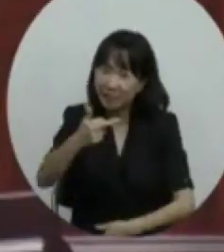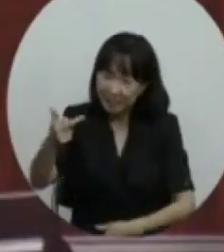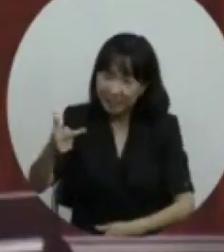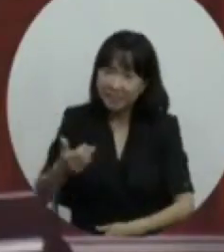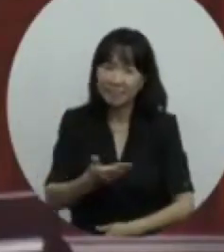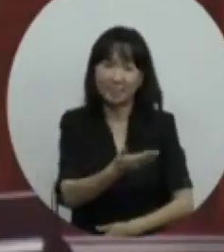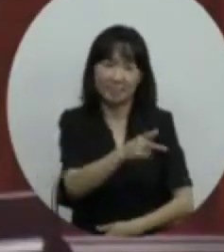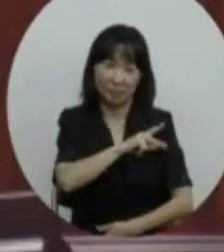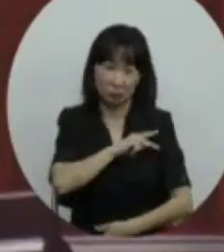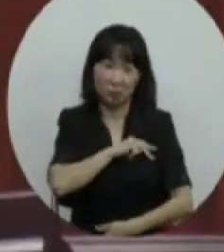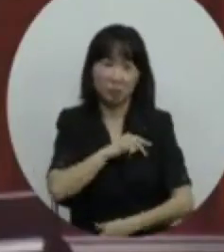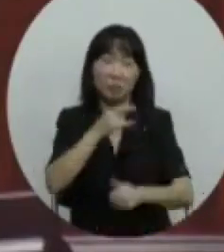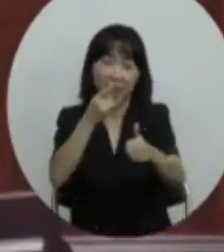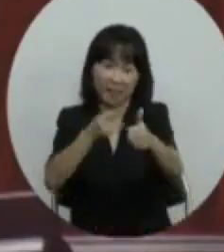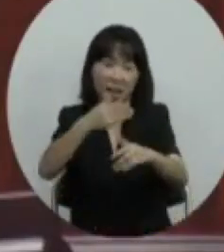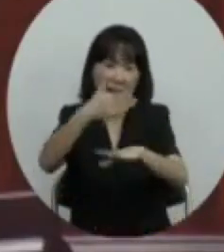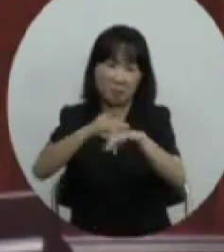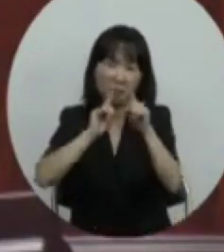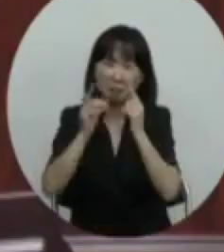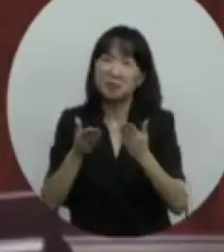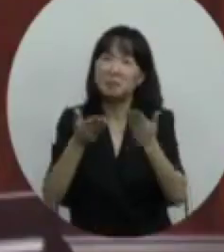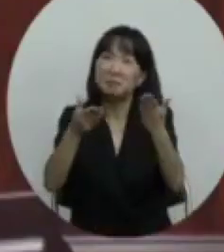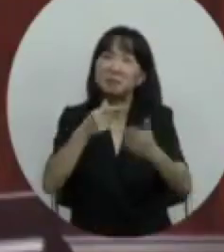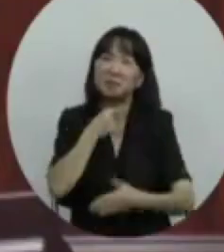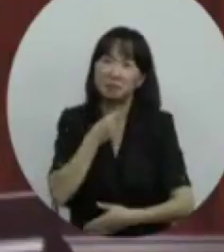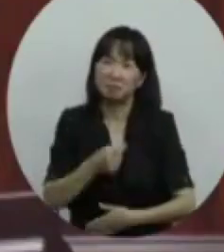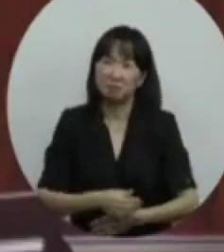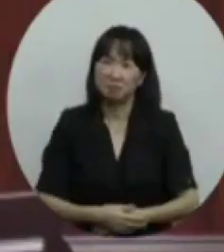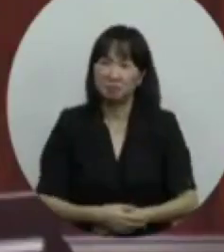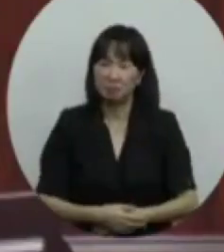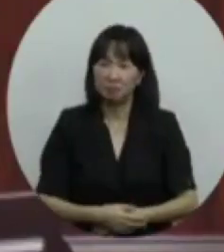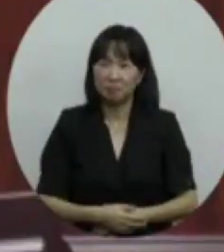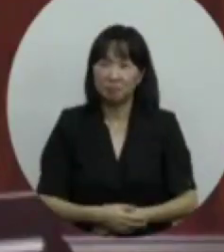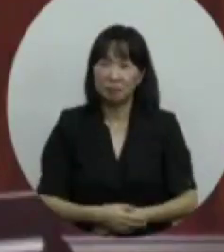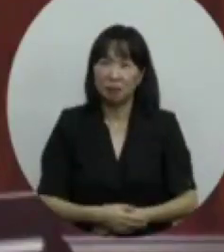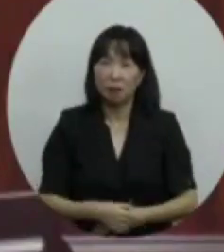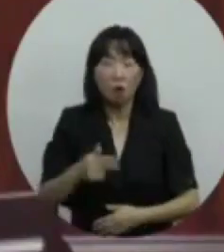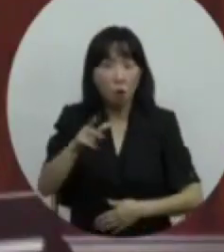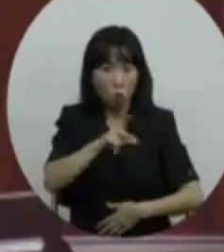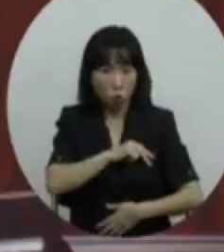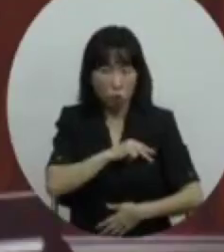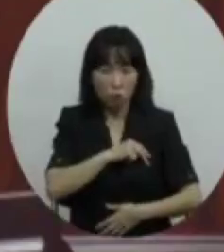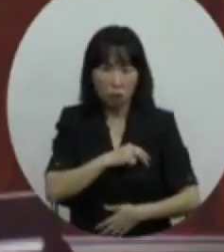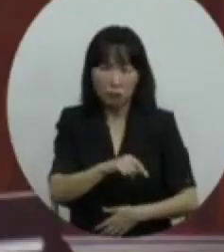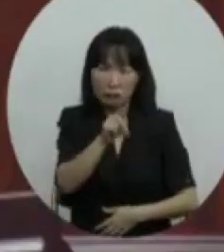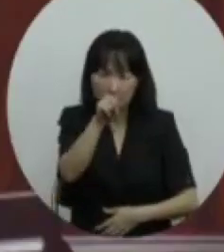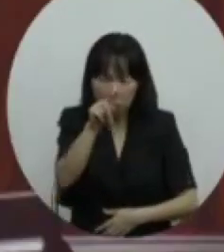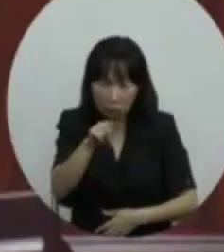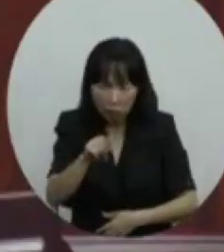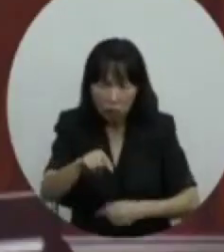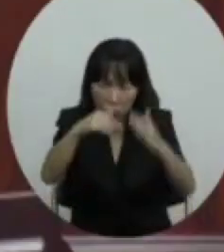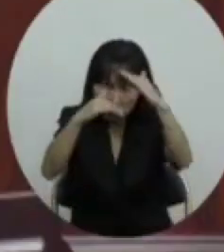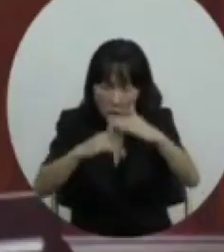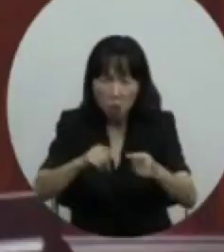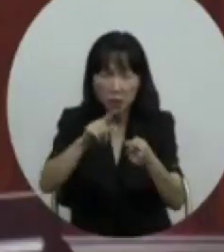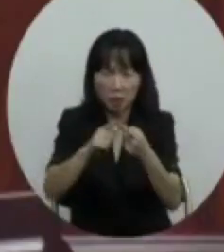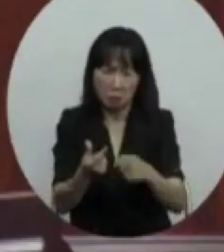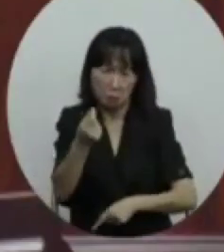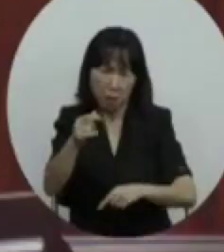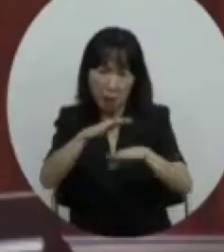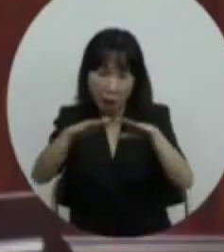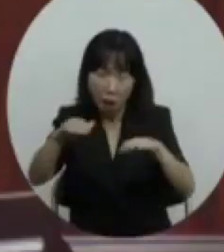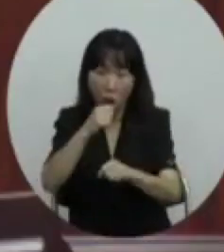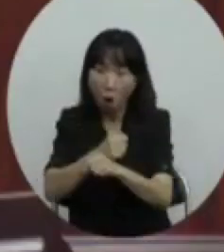노고에 감사드립니다. 의원님들께서 주신 지적사항에 대해 신속히 조치하고